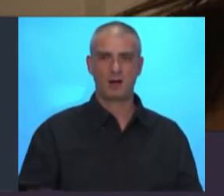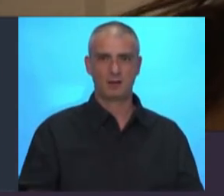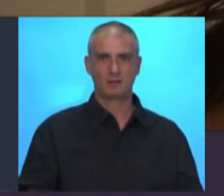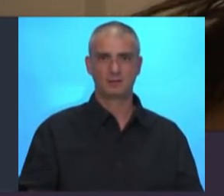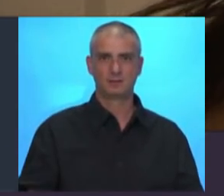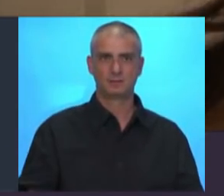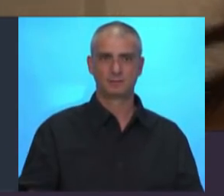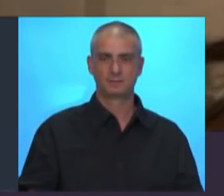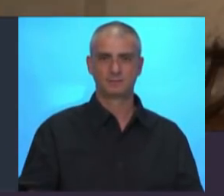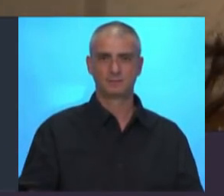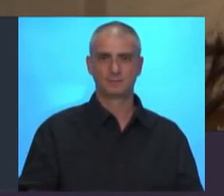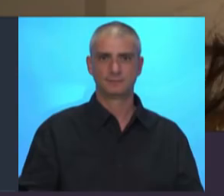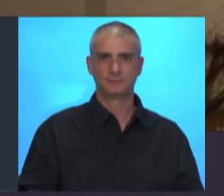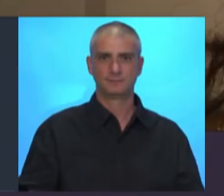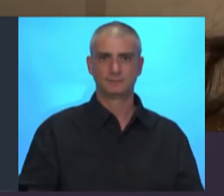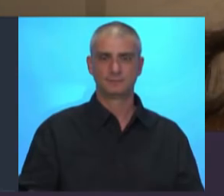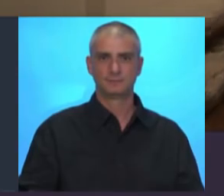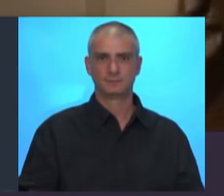כי